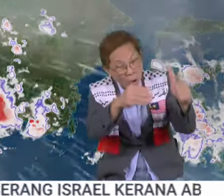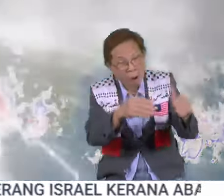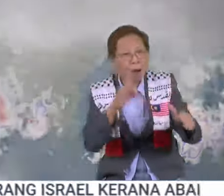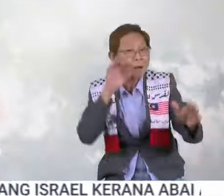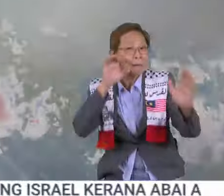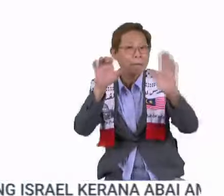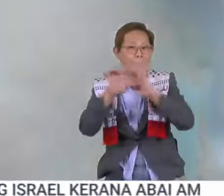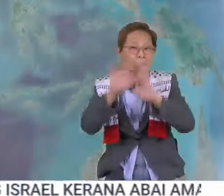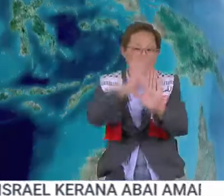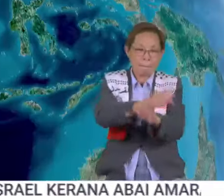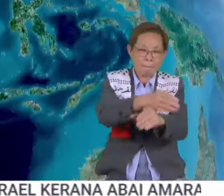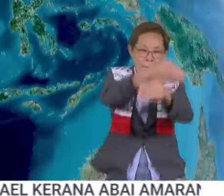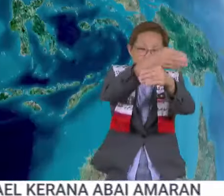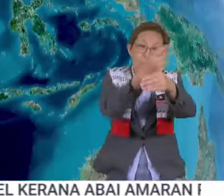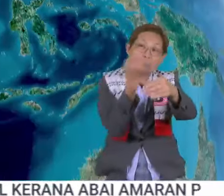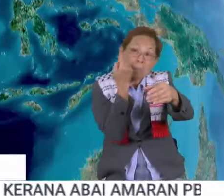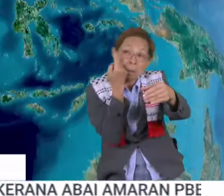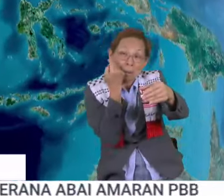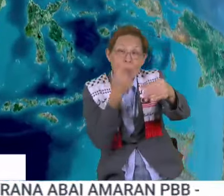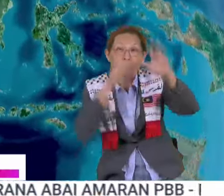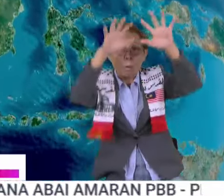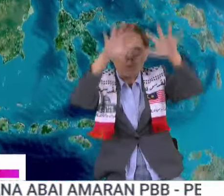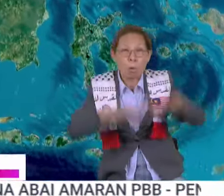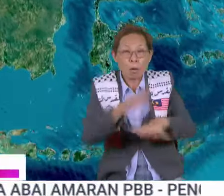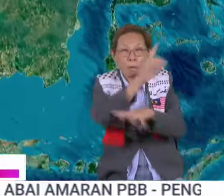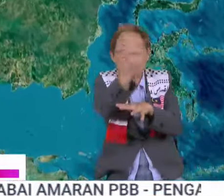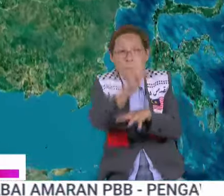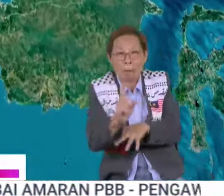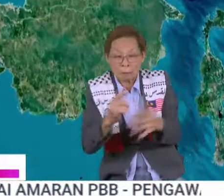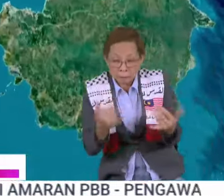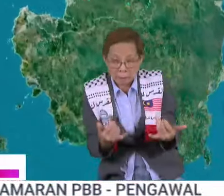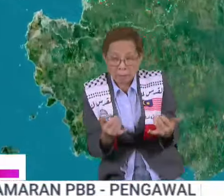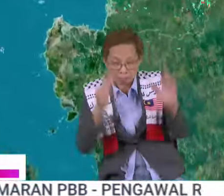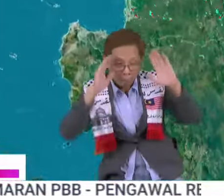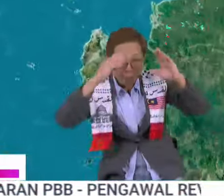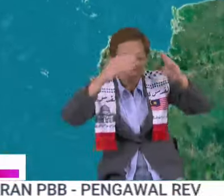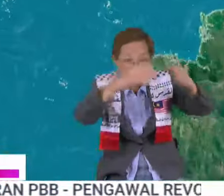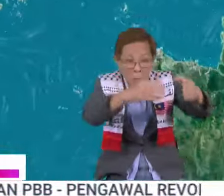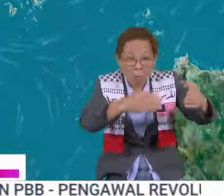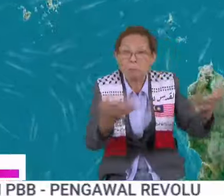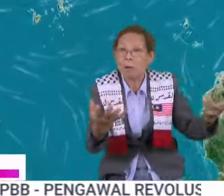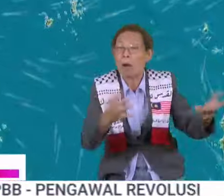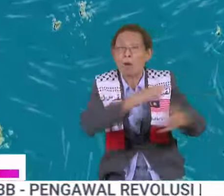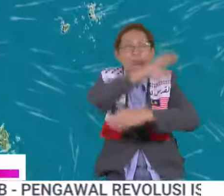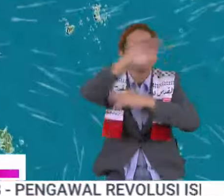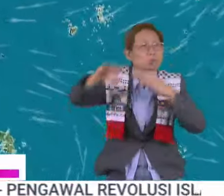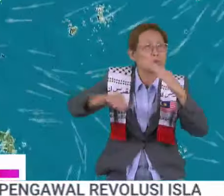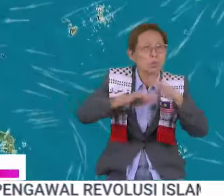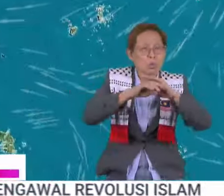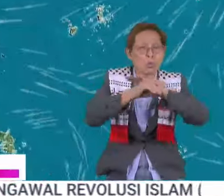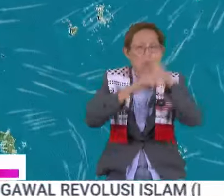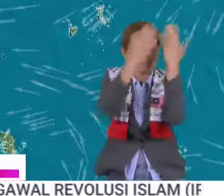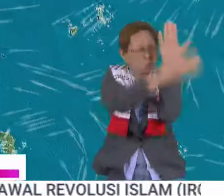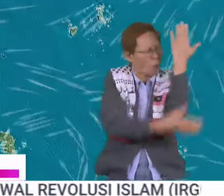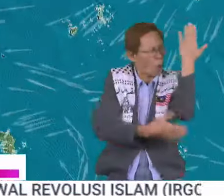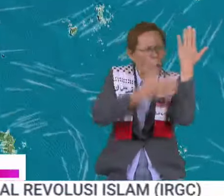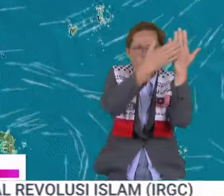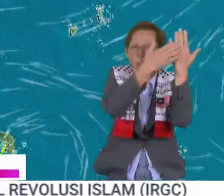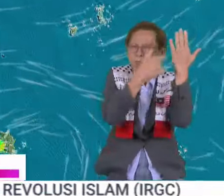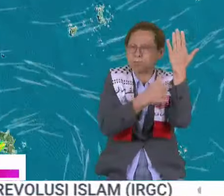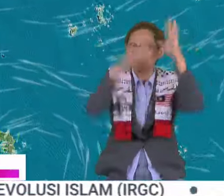paparan imej kemer radar terkini, hujan beserta ribut petir kini diperhatikan di hampir ke semua negeri di Semenanjung